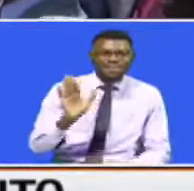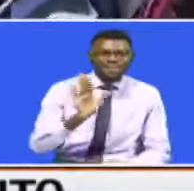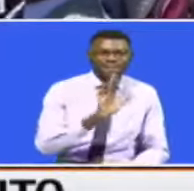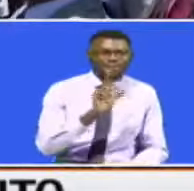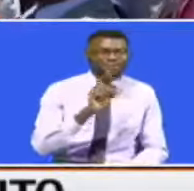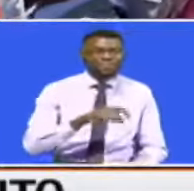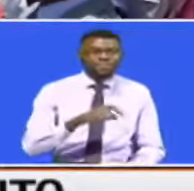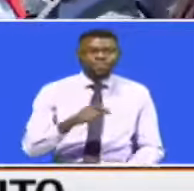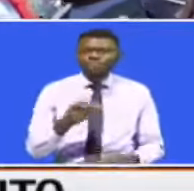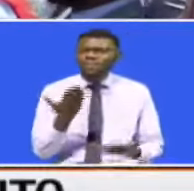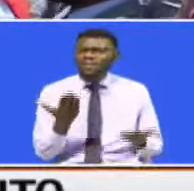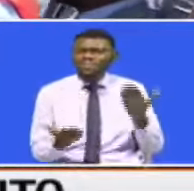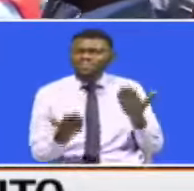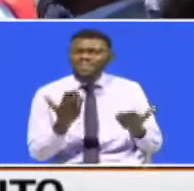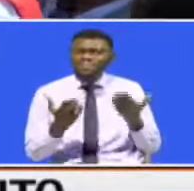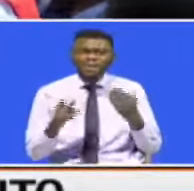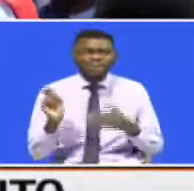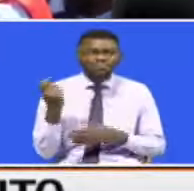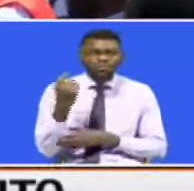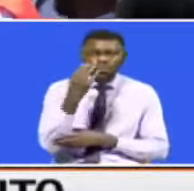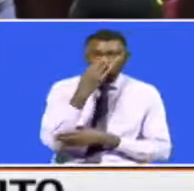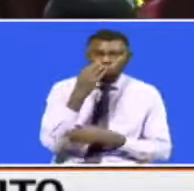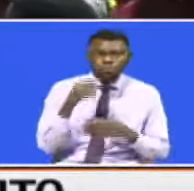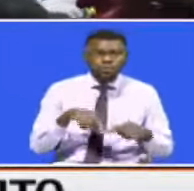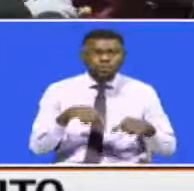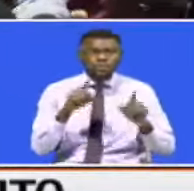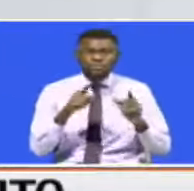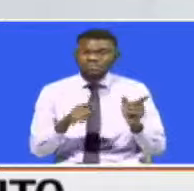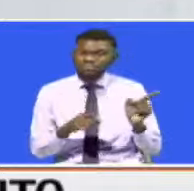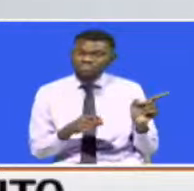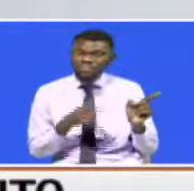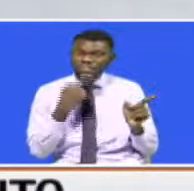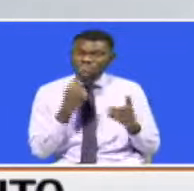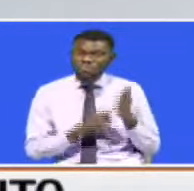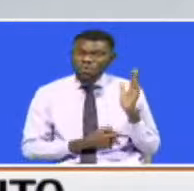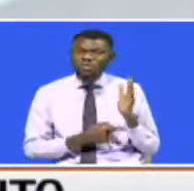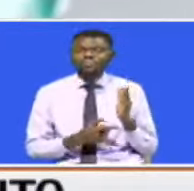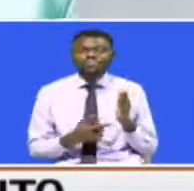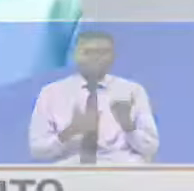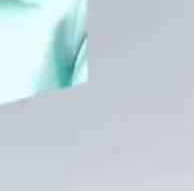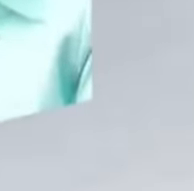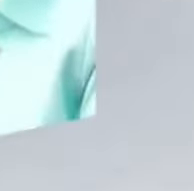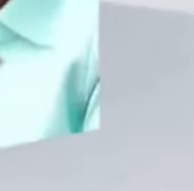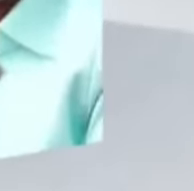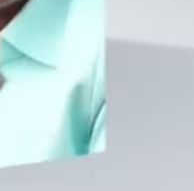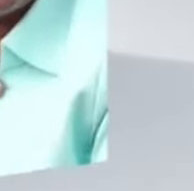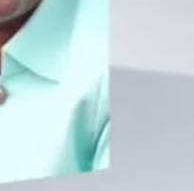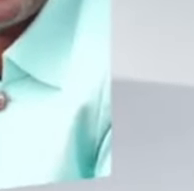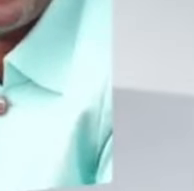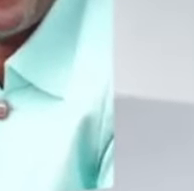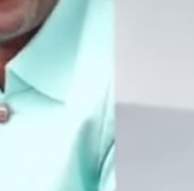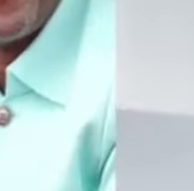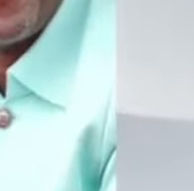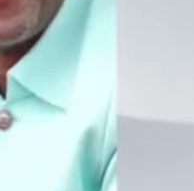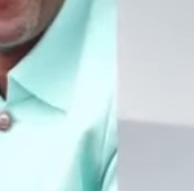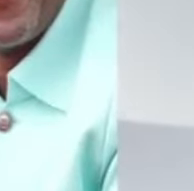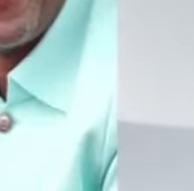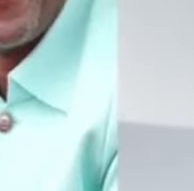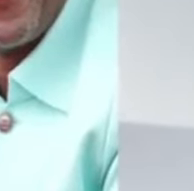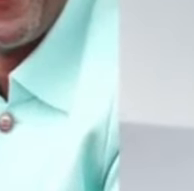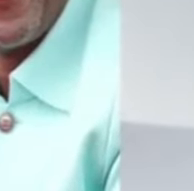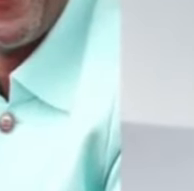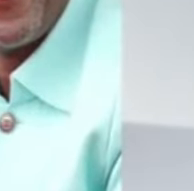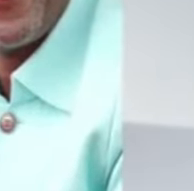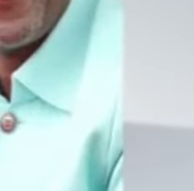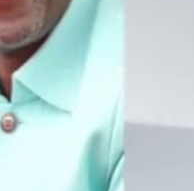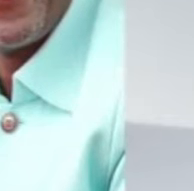Pengine Rais Ruto alipogonga ndipo ni kupunguza bei ya mbolea kupitia ruzuku. Rais Ruto mwishoni mwa Septemba mwaka